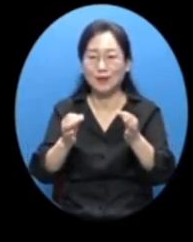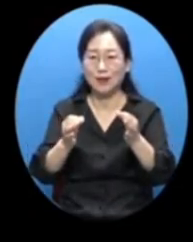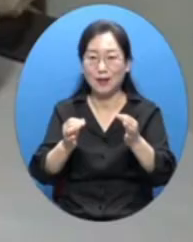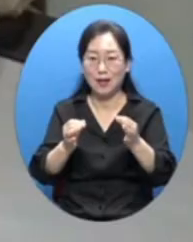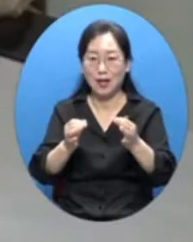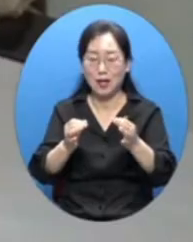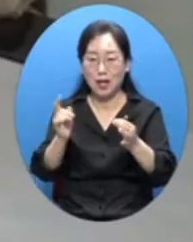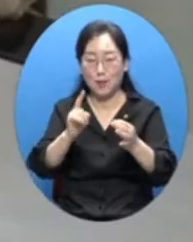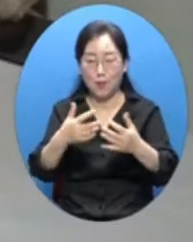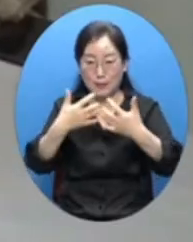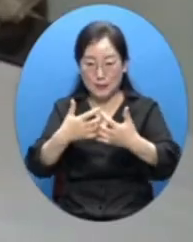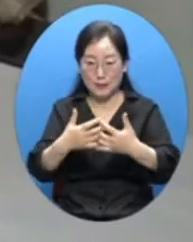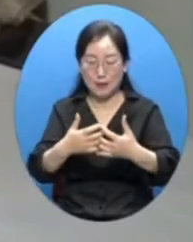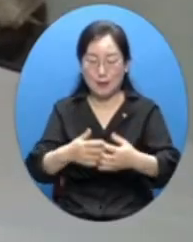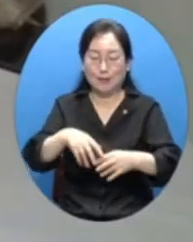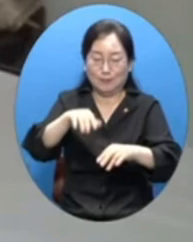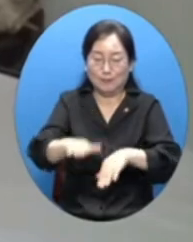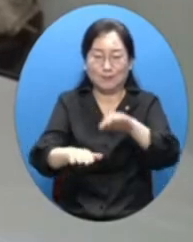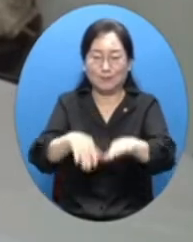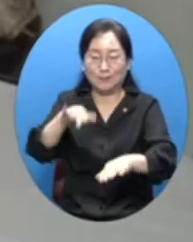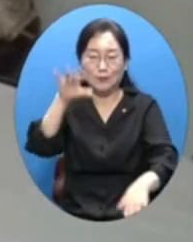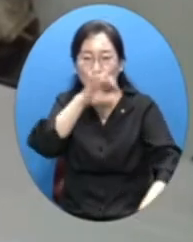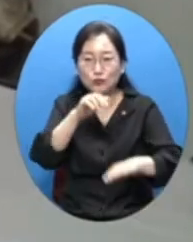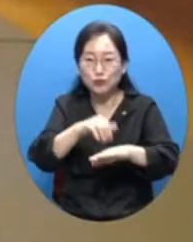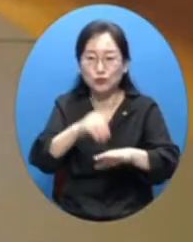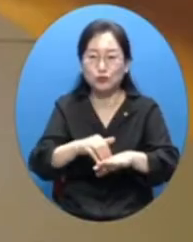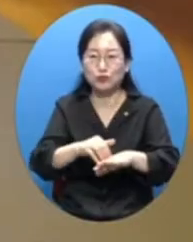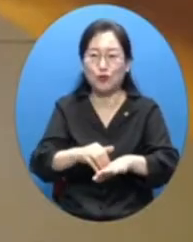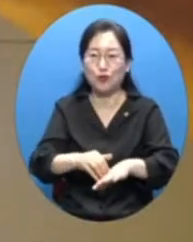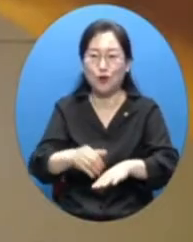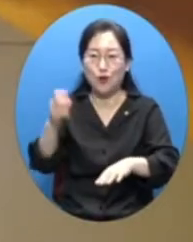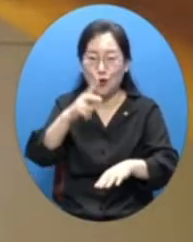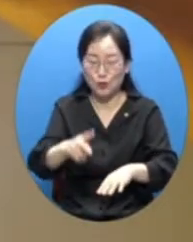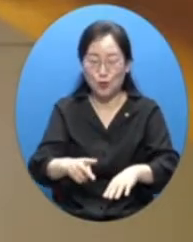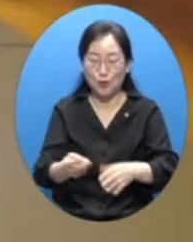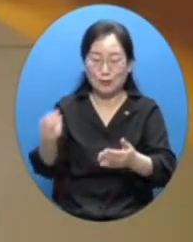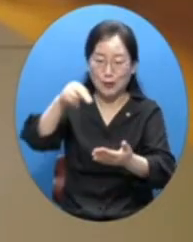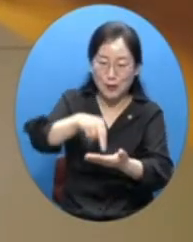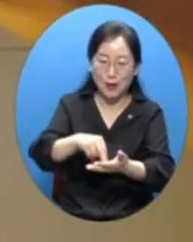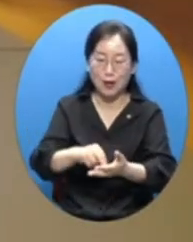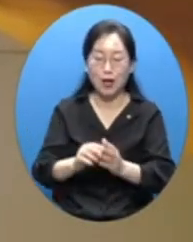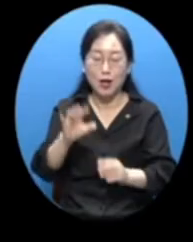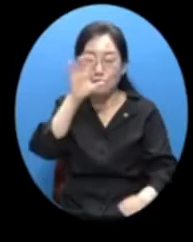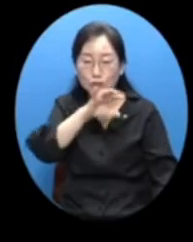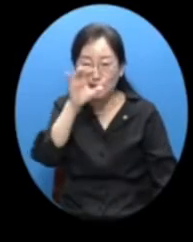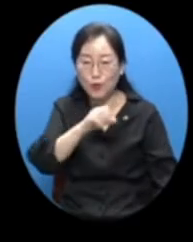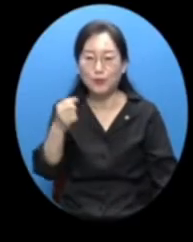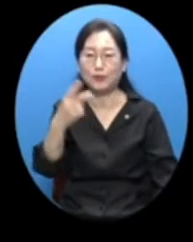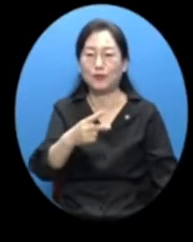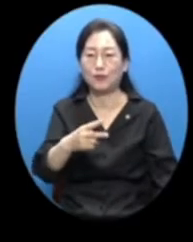보조기구를 통해서 걷는 훈련도 하고 매일 수급표 펴기 위해서 일어나는 훈련도 하고 또